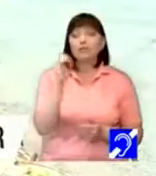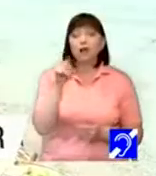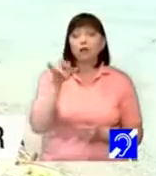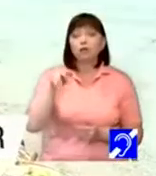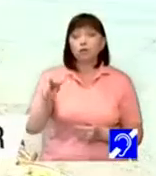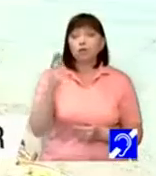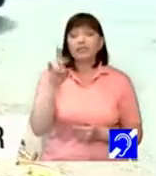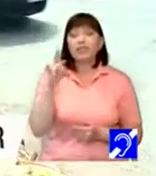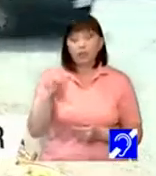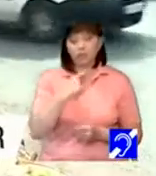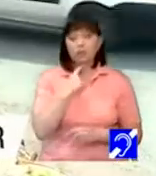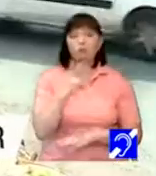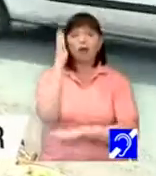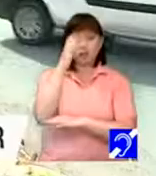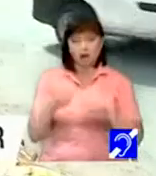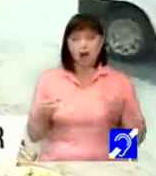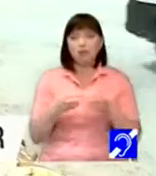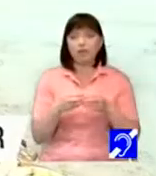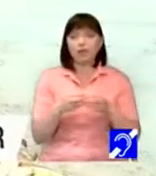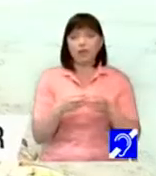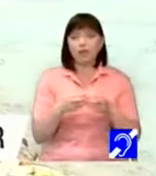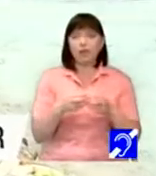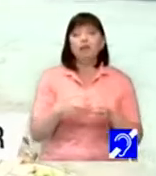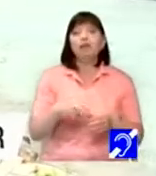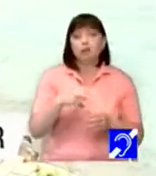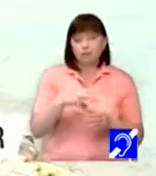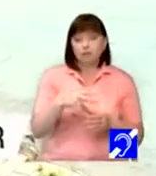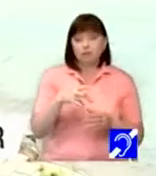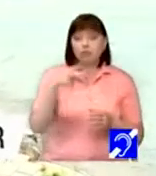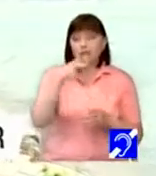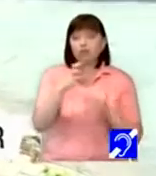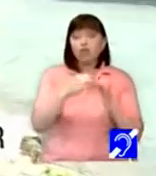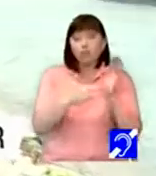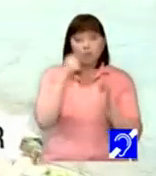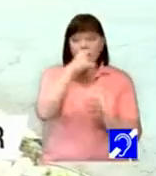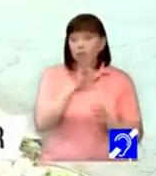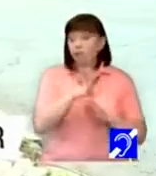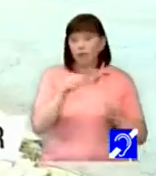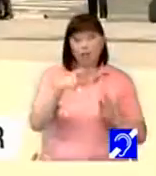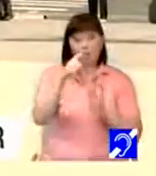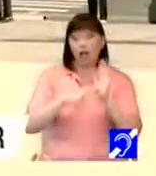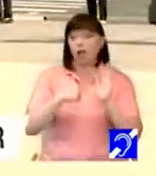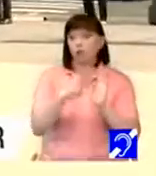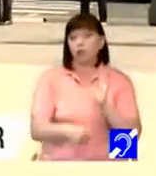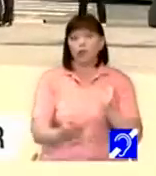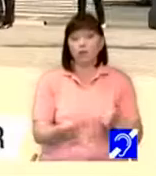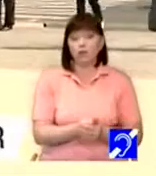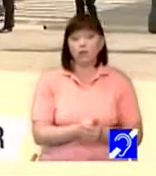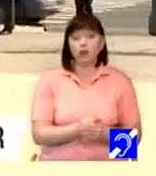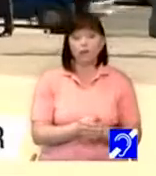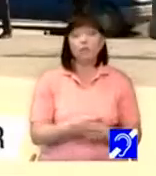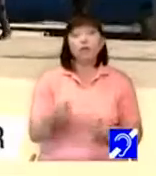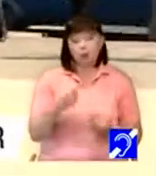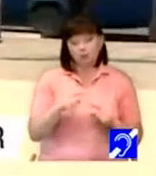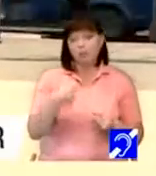unirea și unirea de la Sfatul Țării din 1908 și n-a fost anulată până acum. Și noi vrem ca să